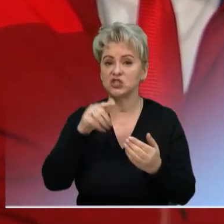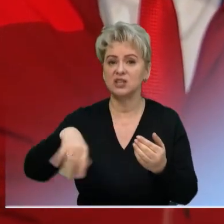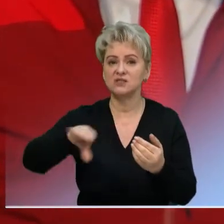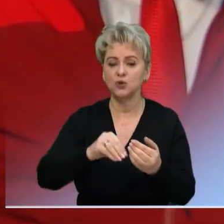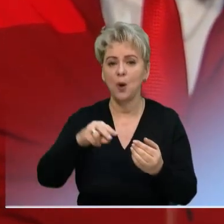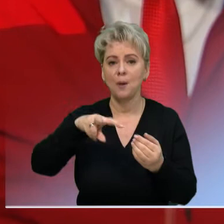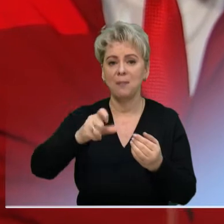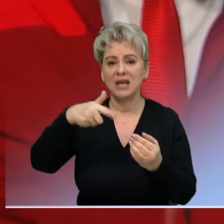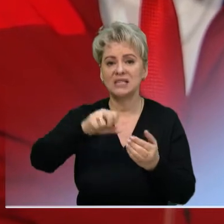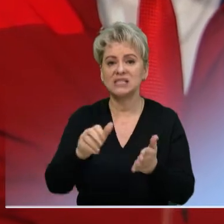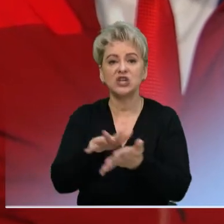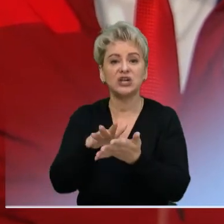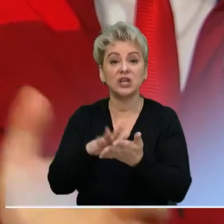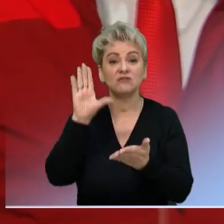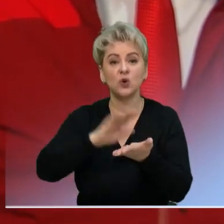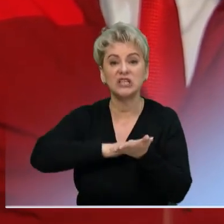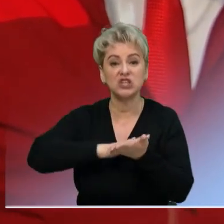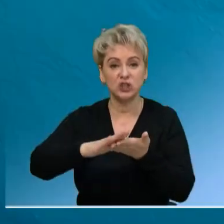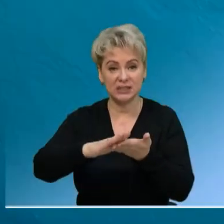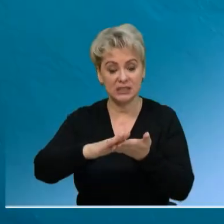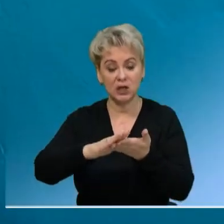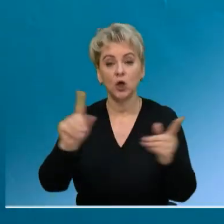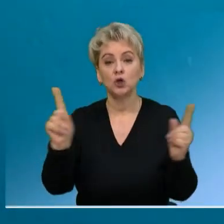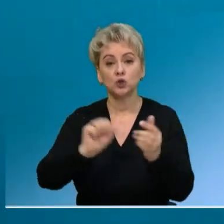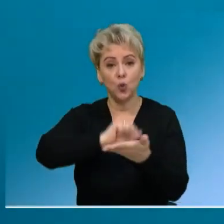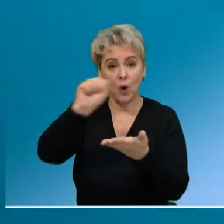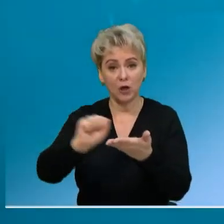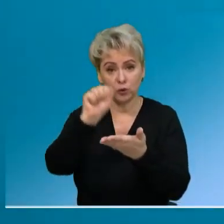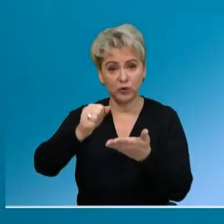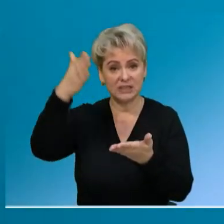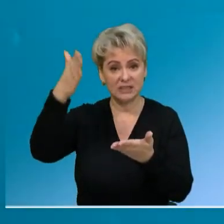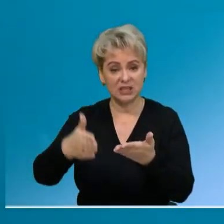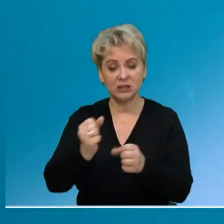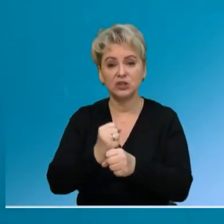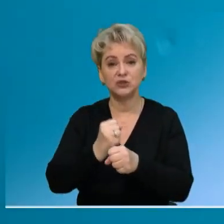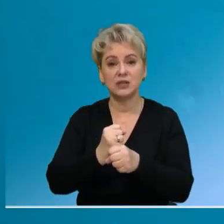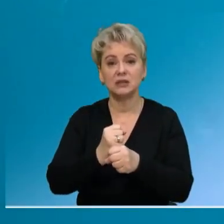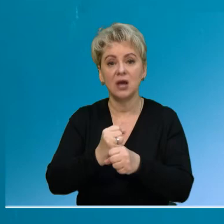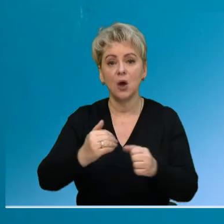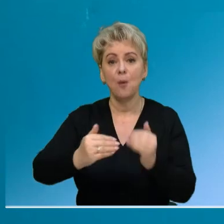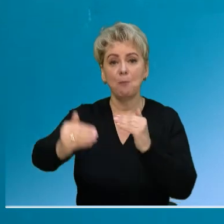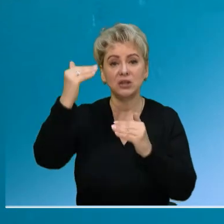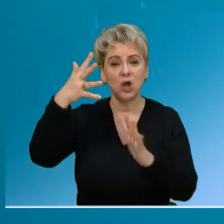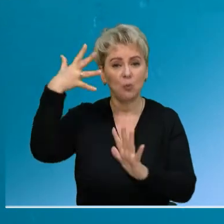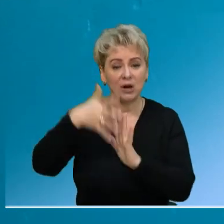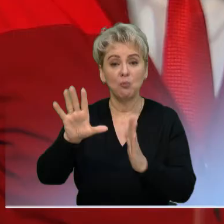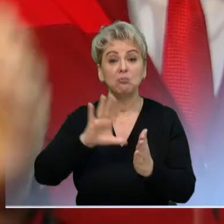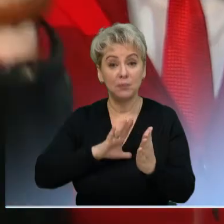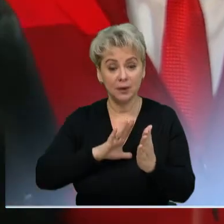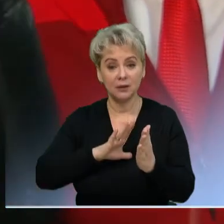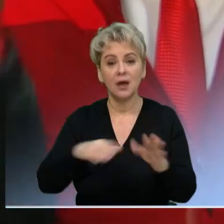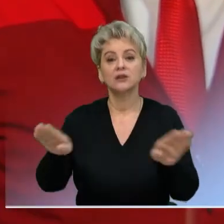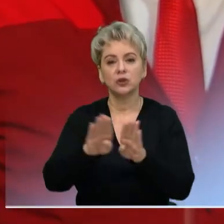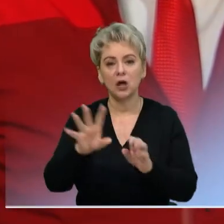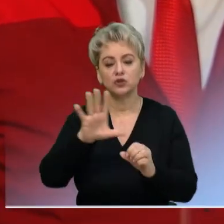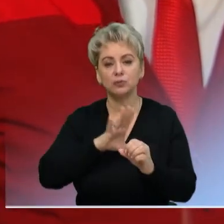было покрыто плесенью, гнилью. Пришлось все это счищать, штукатурить, выравнивать стены. Потолок протекал.